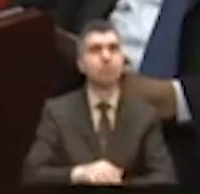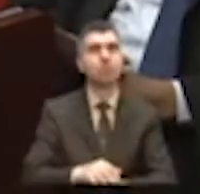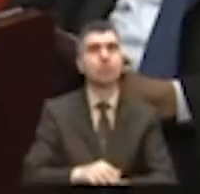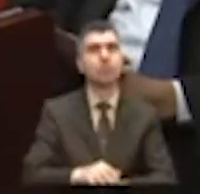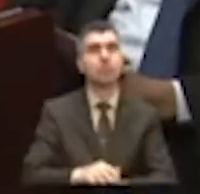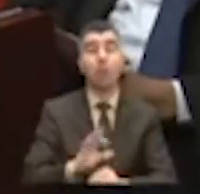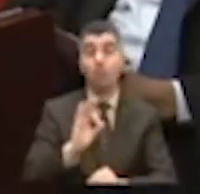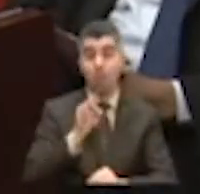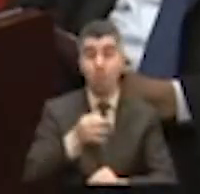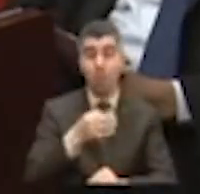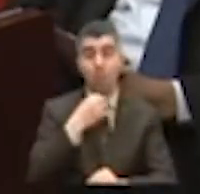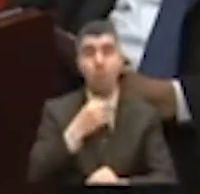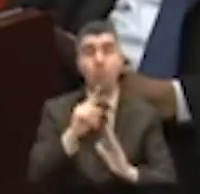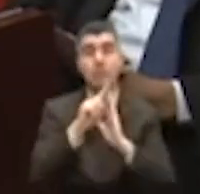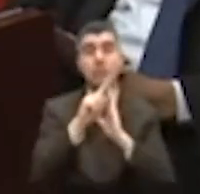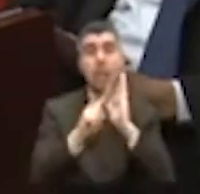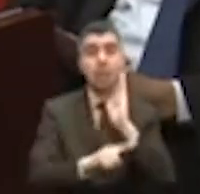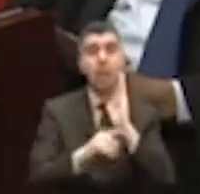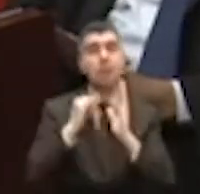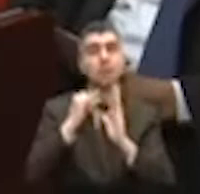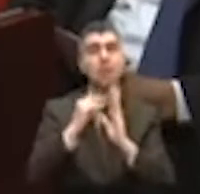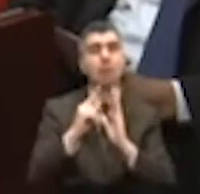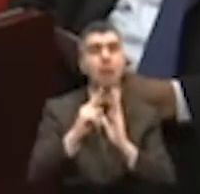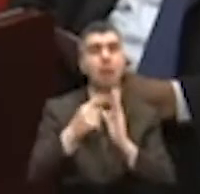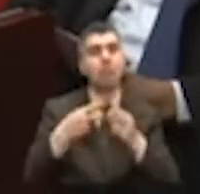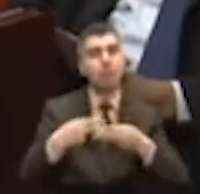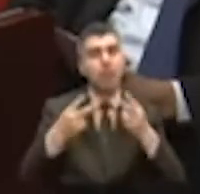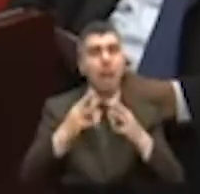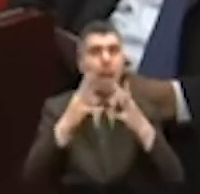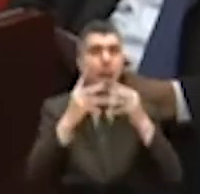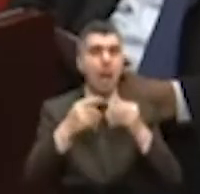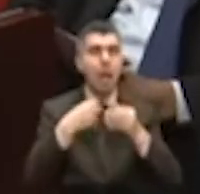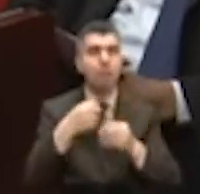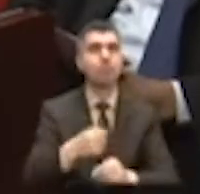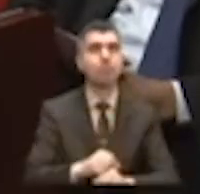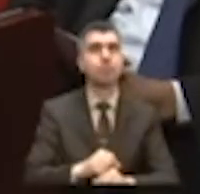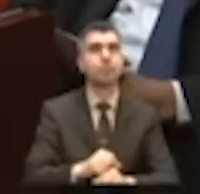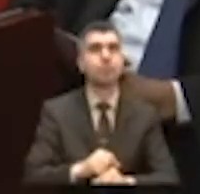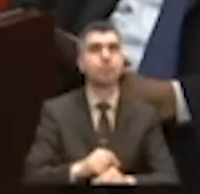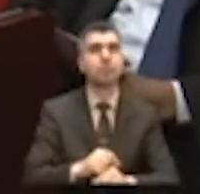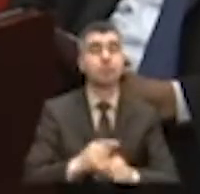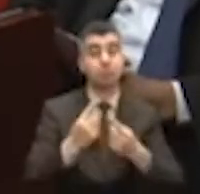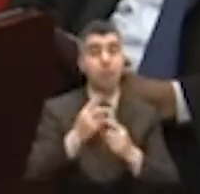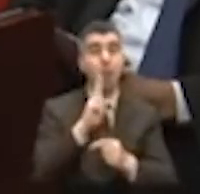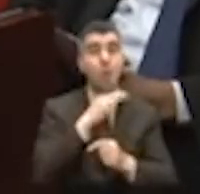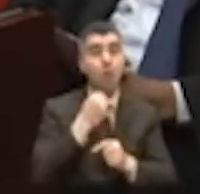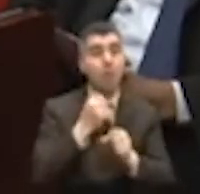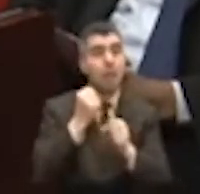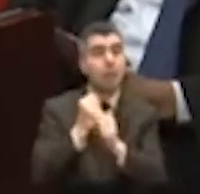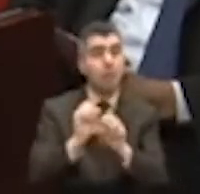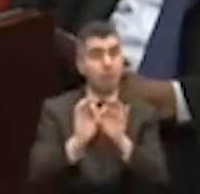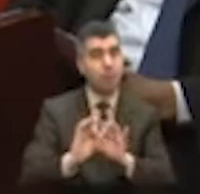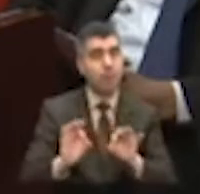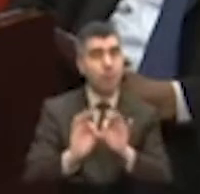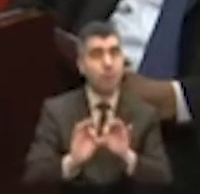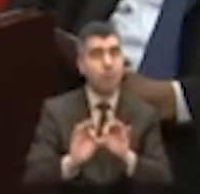ولكن كل اسبوع راه كنعطيكم الارقام. اذا ان تقول لي ان الحكومه ما خداماش،